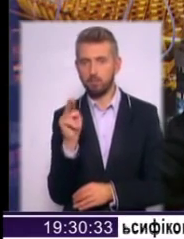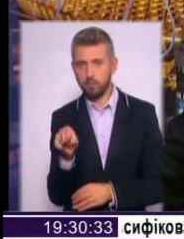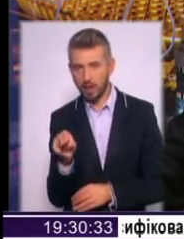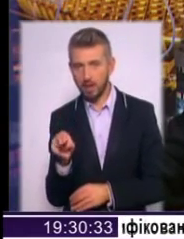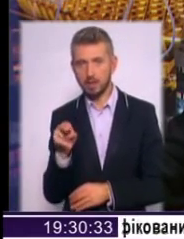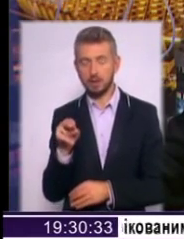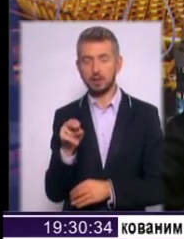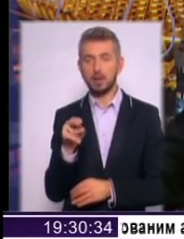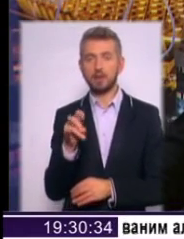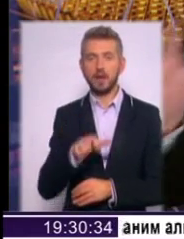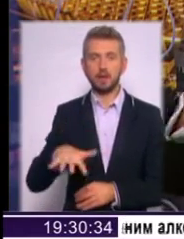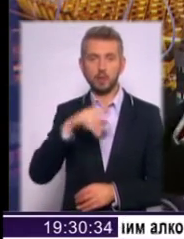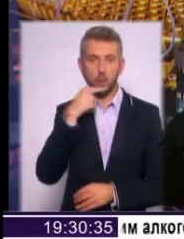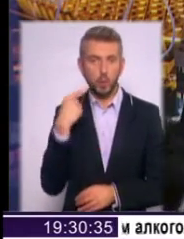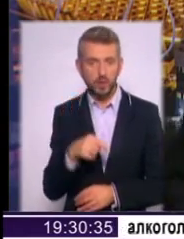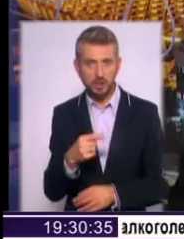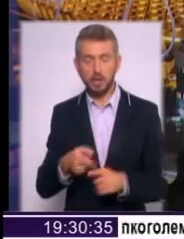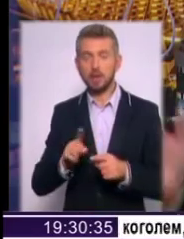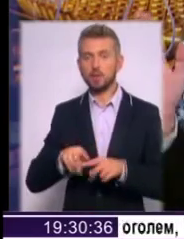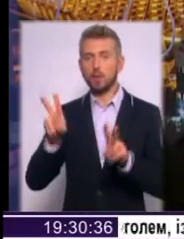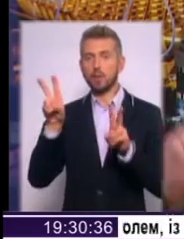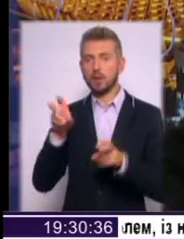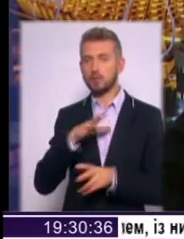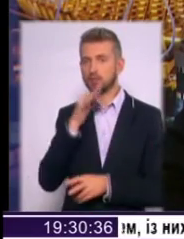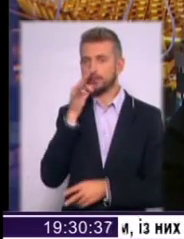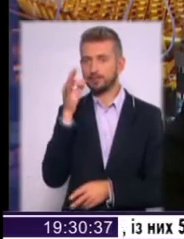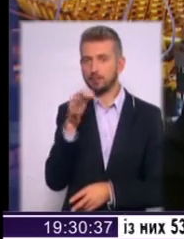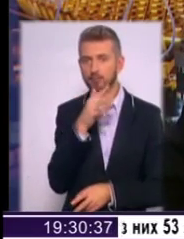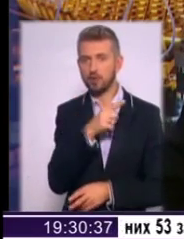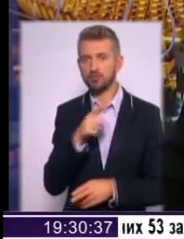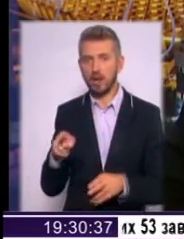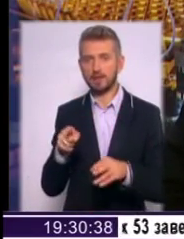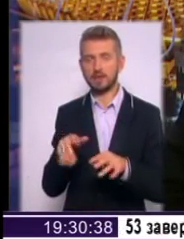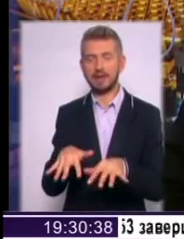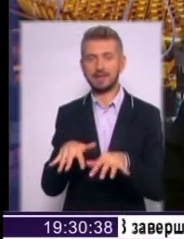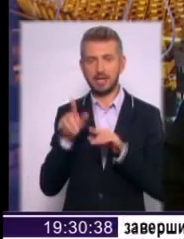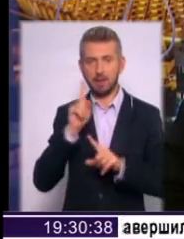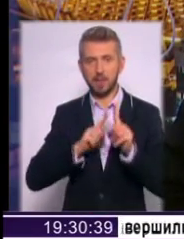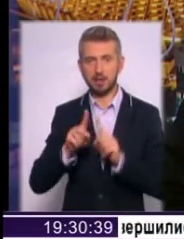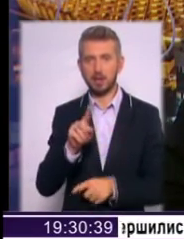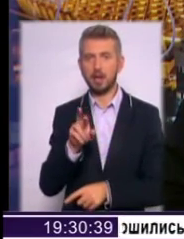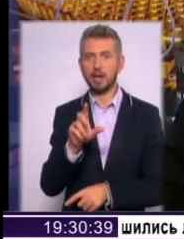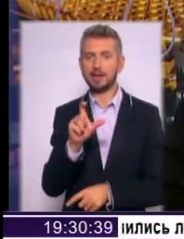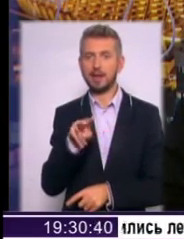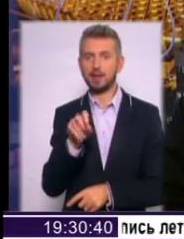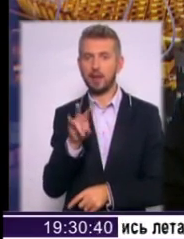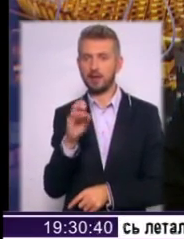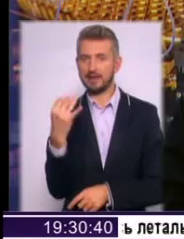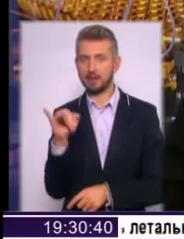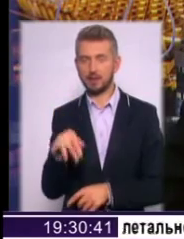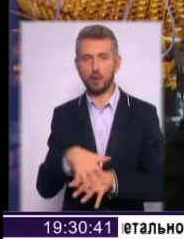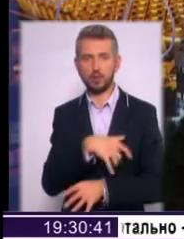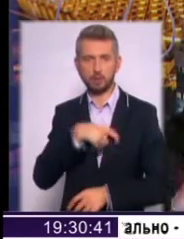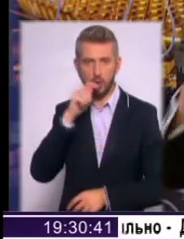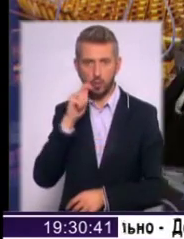на території Росії. Власне, цю тему озвучив під час засідання парламенту Віктор Єленський, він народний депутат України